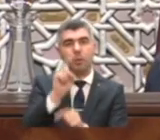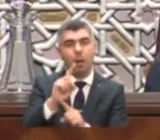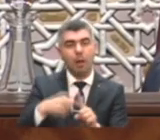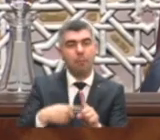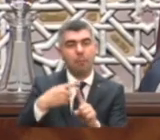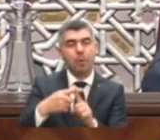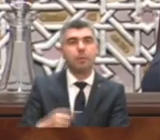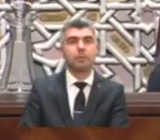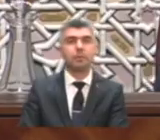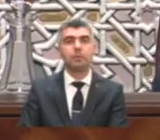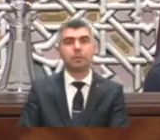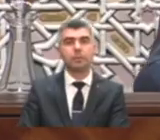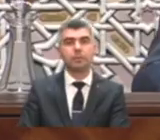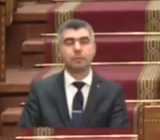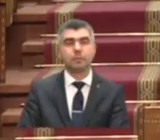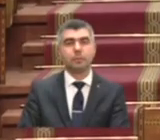محترم.